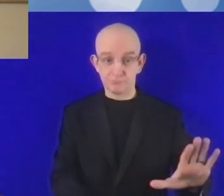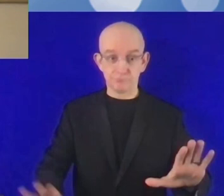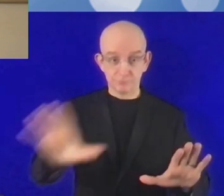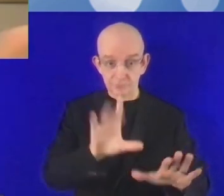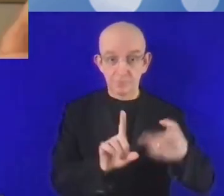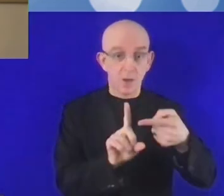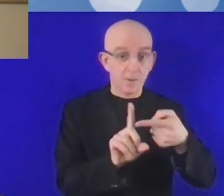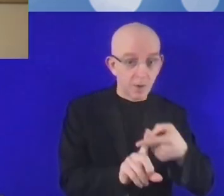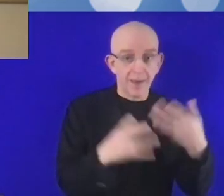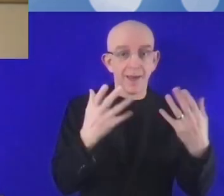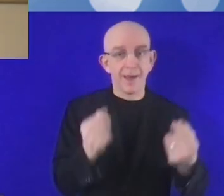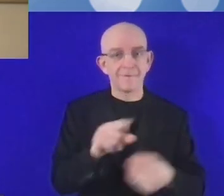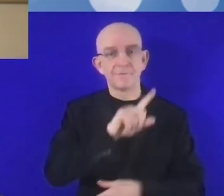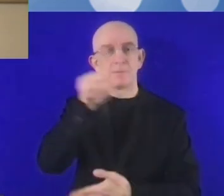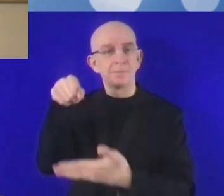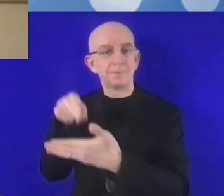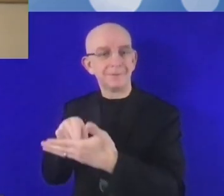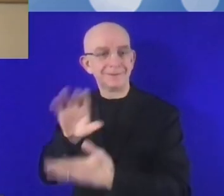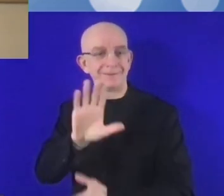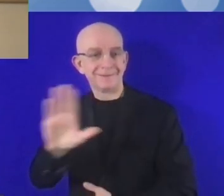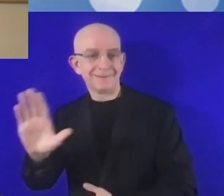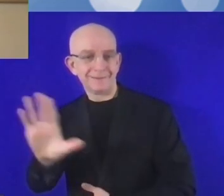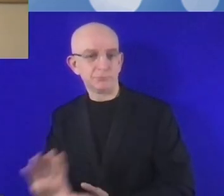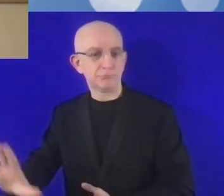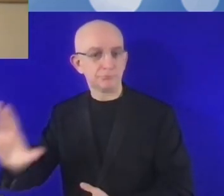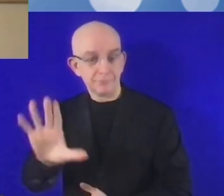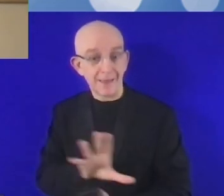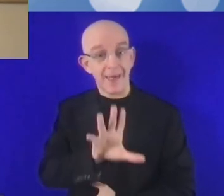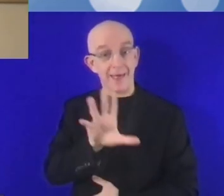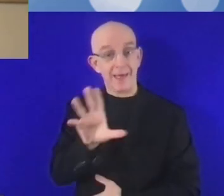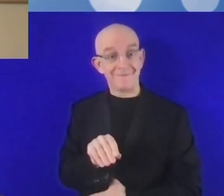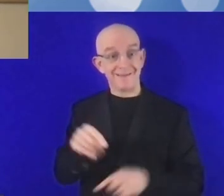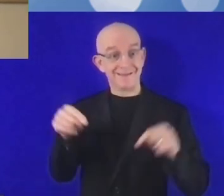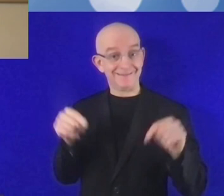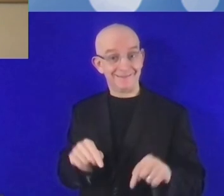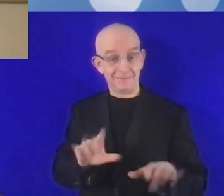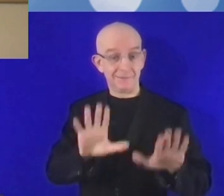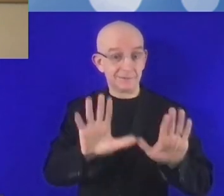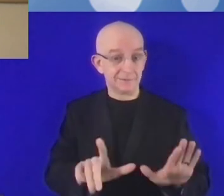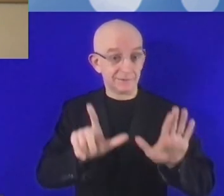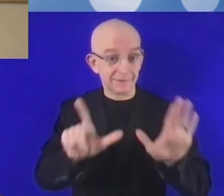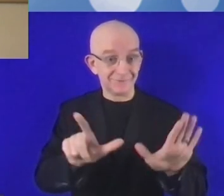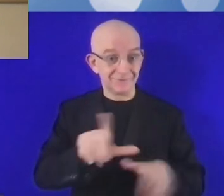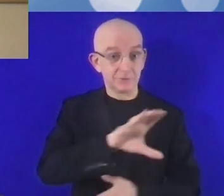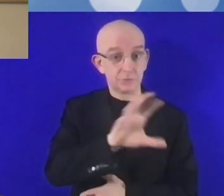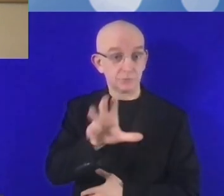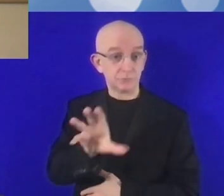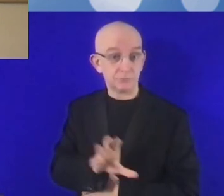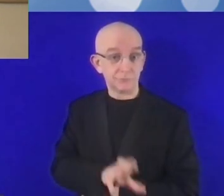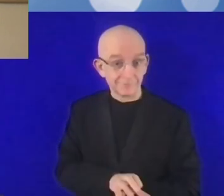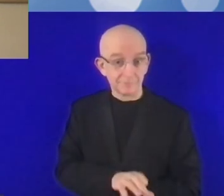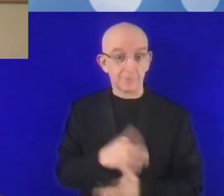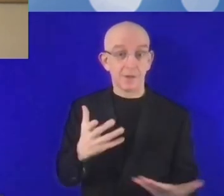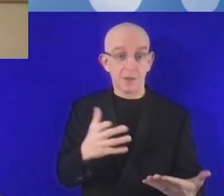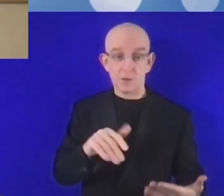洲国家都有自己的经济活动，我们和中东国家地区也有很多的合